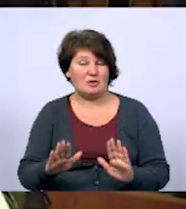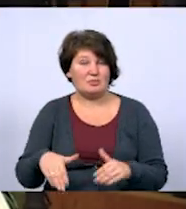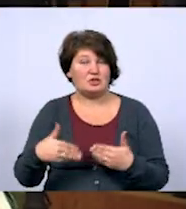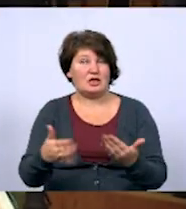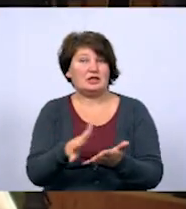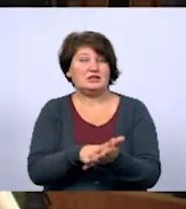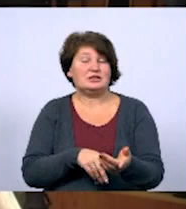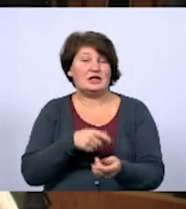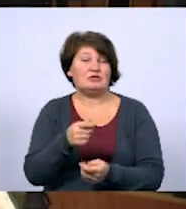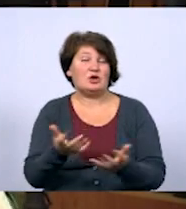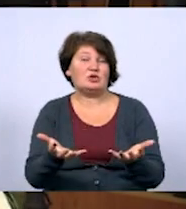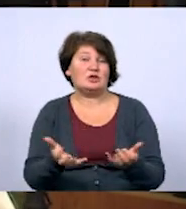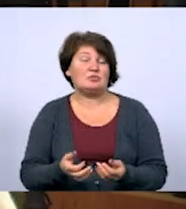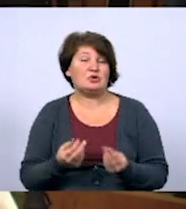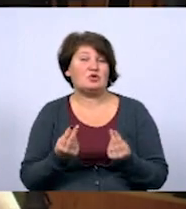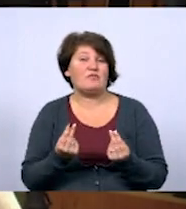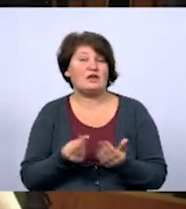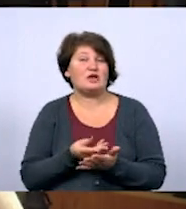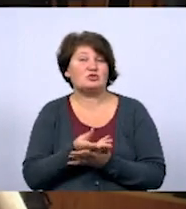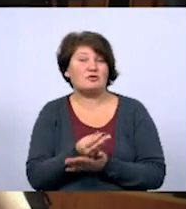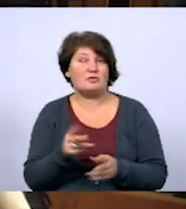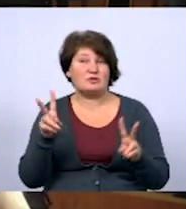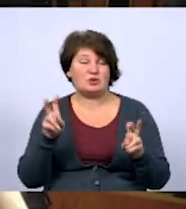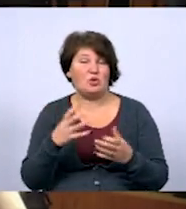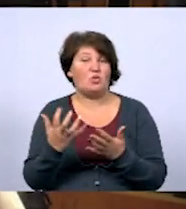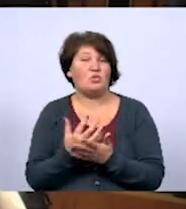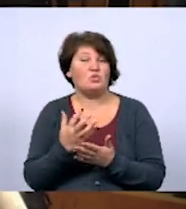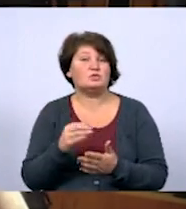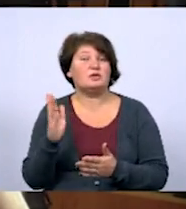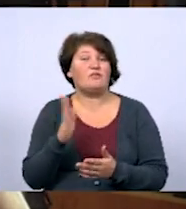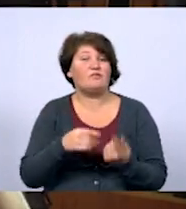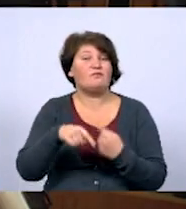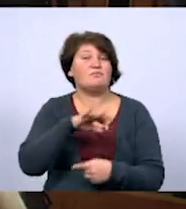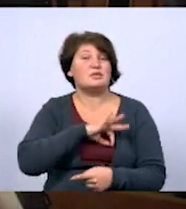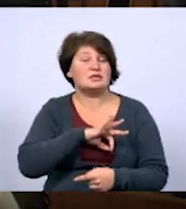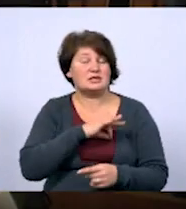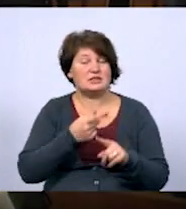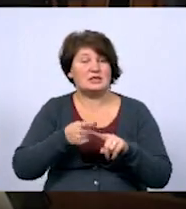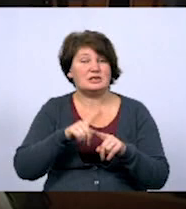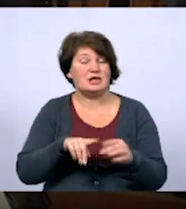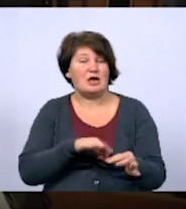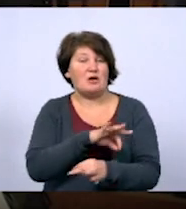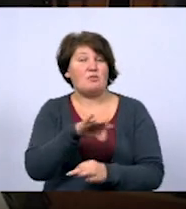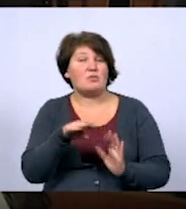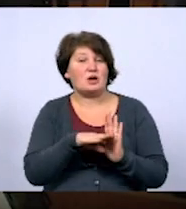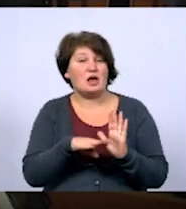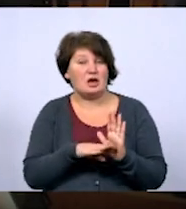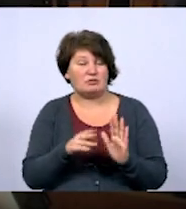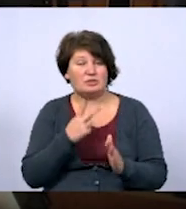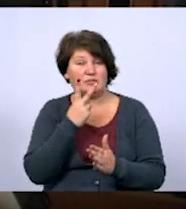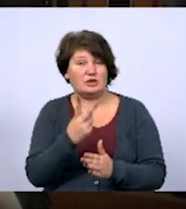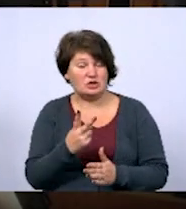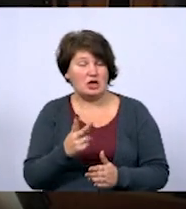на отримання фінансування під назвою «Успіх в бізнесі». Цей проект передбачає навчання для